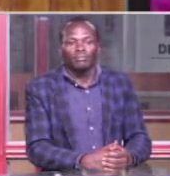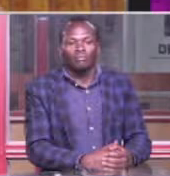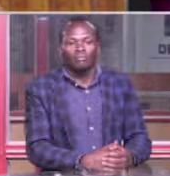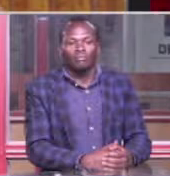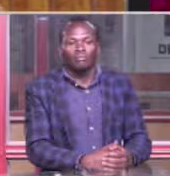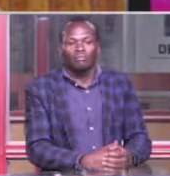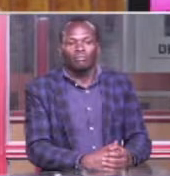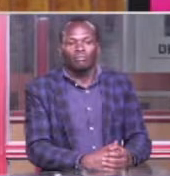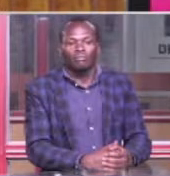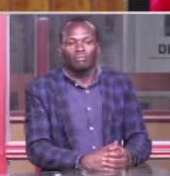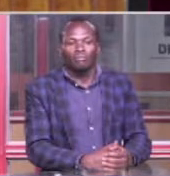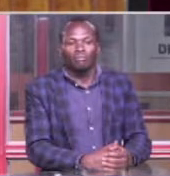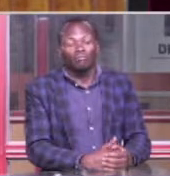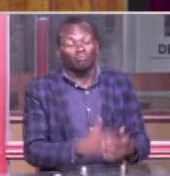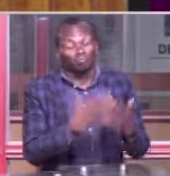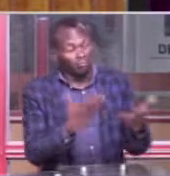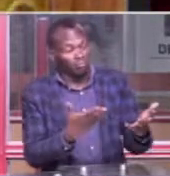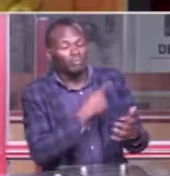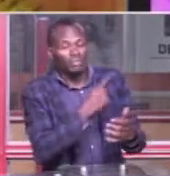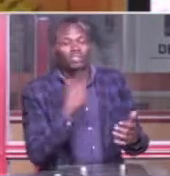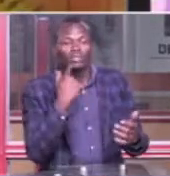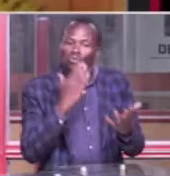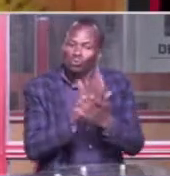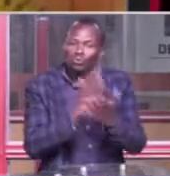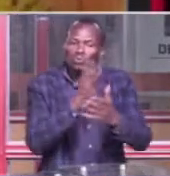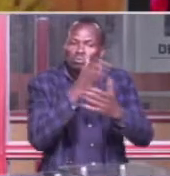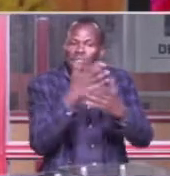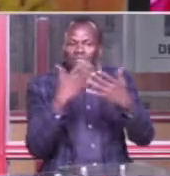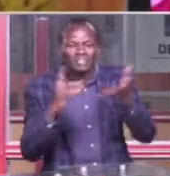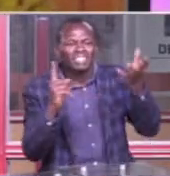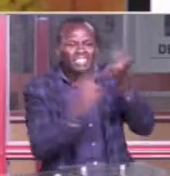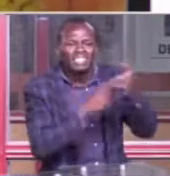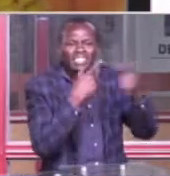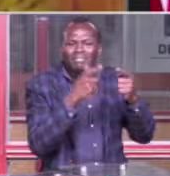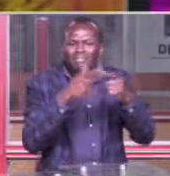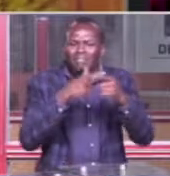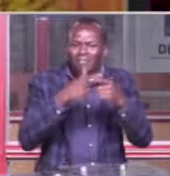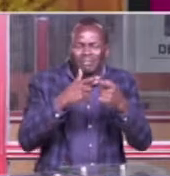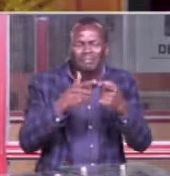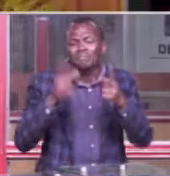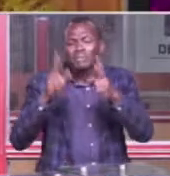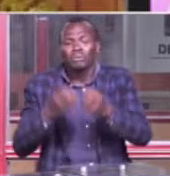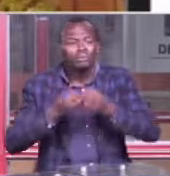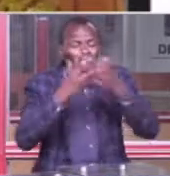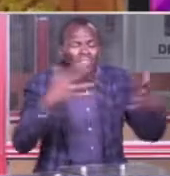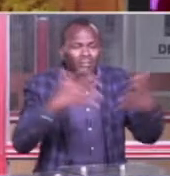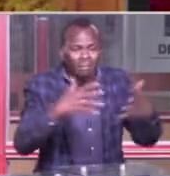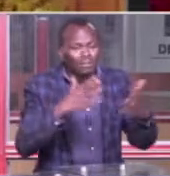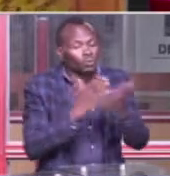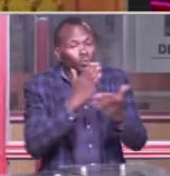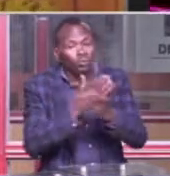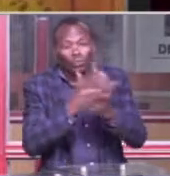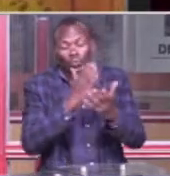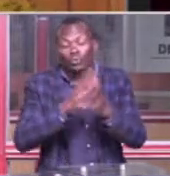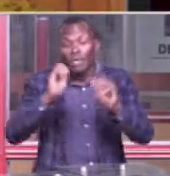she's receiving some kind of threats to her life. Tugenda kwe kutula ku Uganda. Abaka abava mu West Nile bavuddeyo